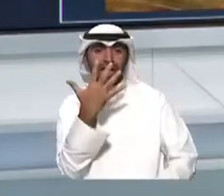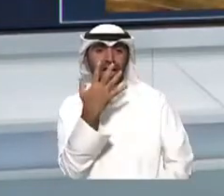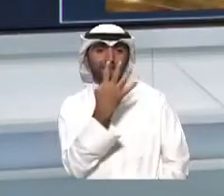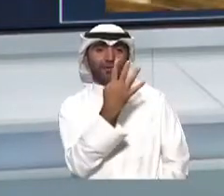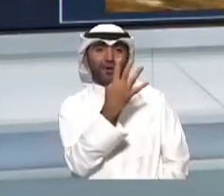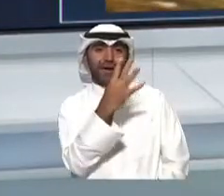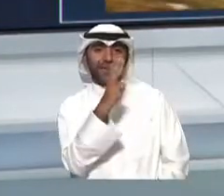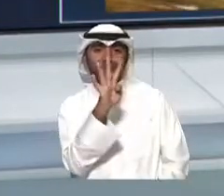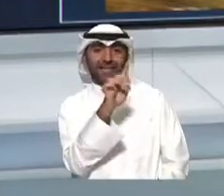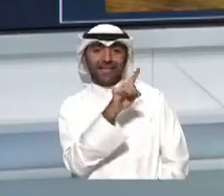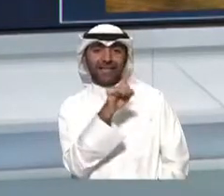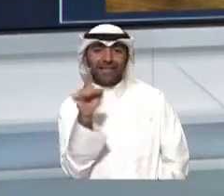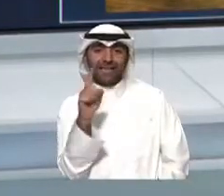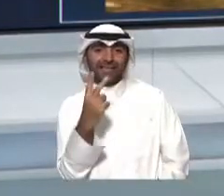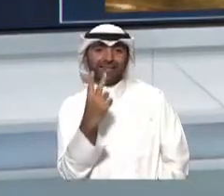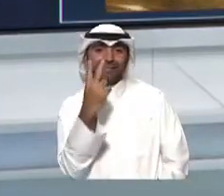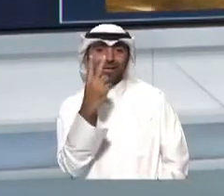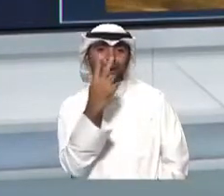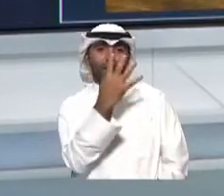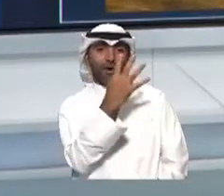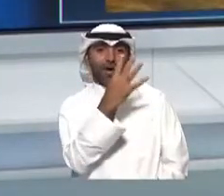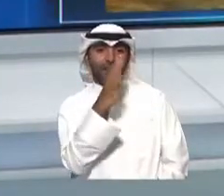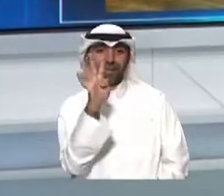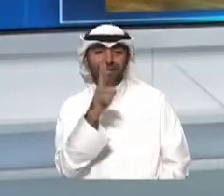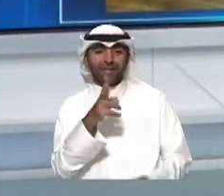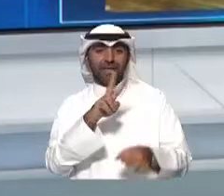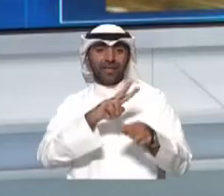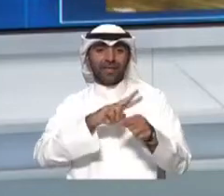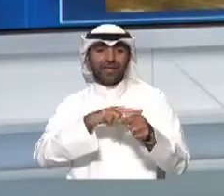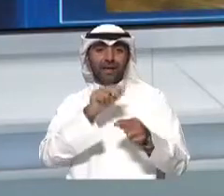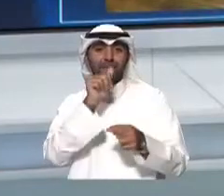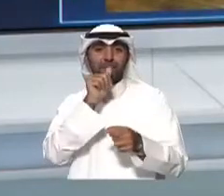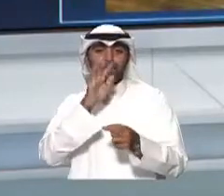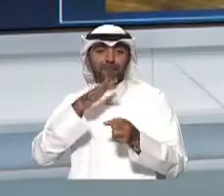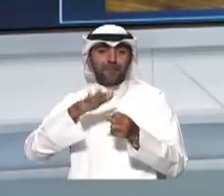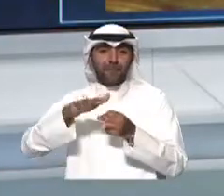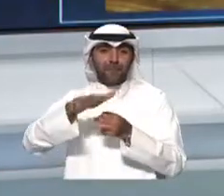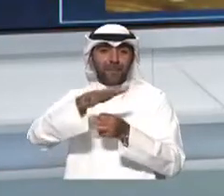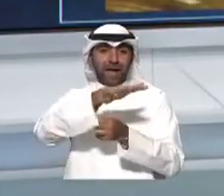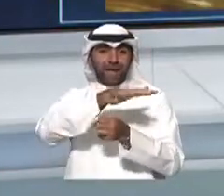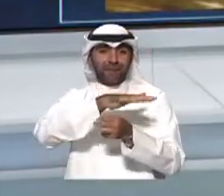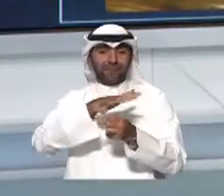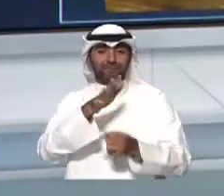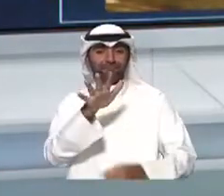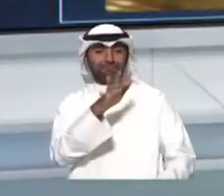درجة مئوية على المناطق الصحراوية، 43 على مدينة الكويت متوقعة، وتفاوت ما بين